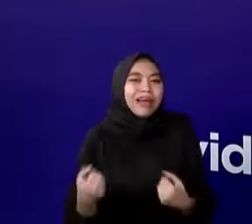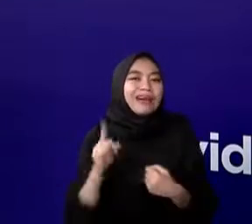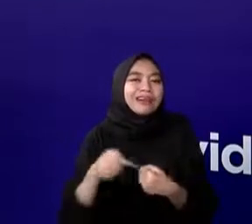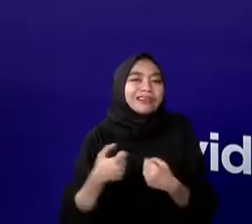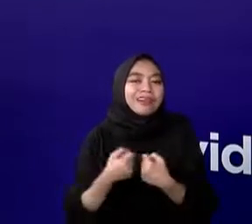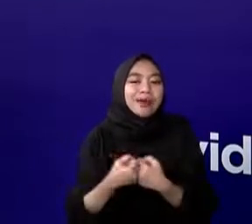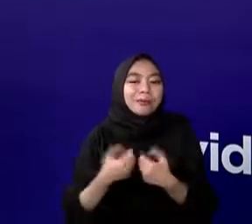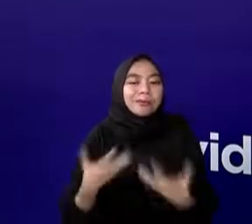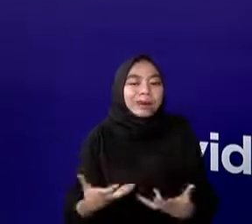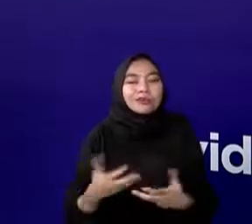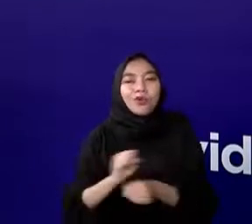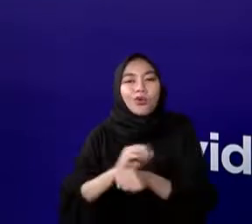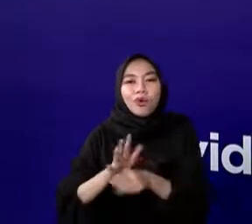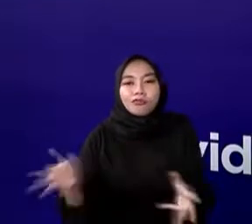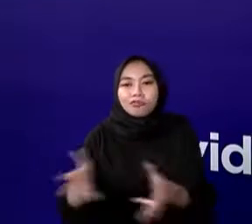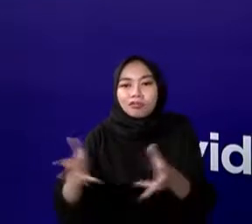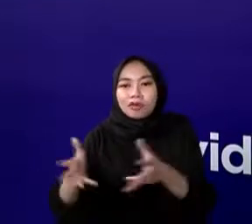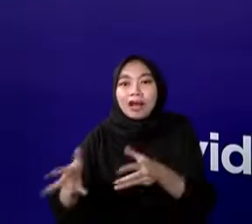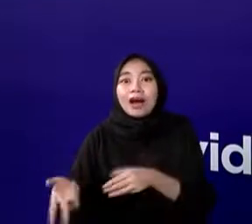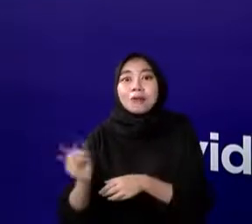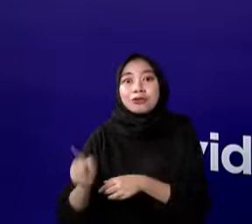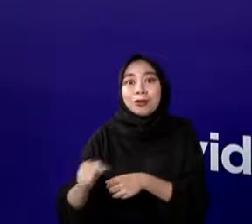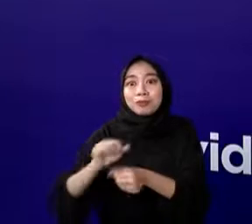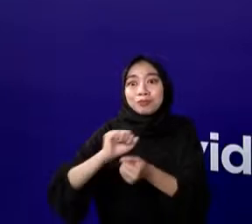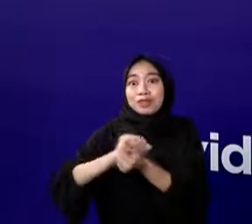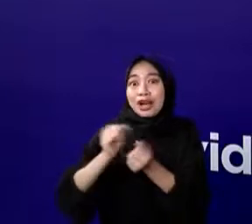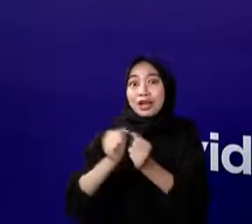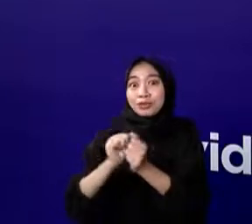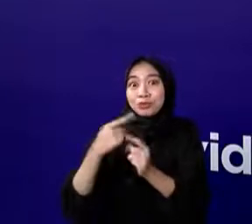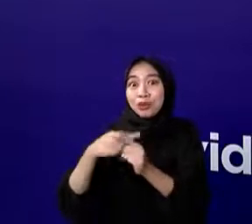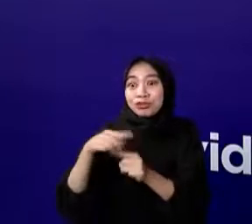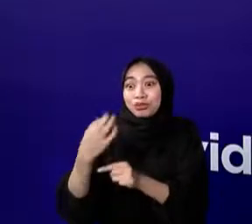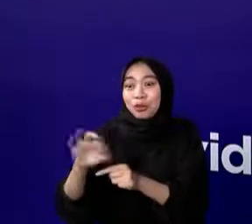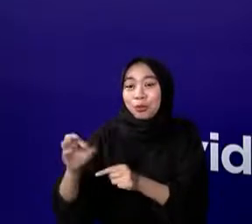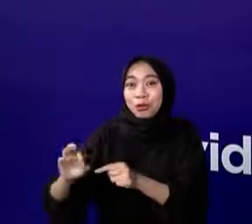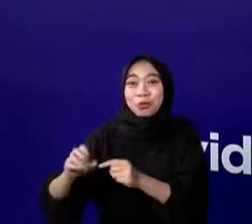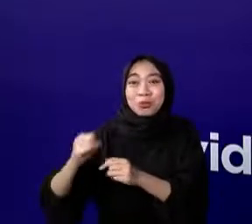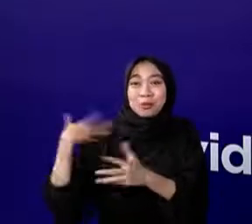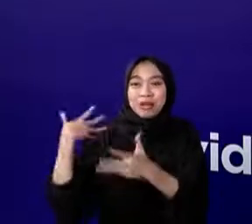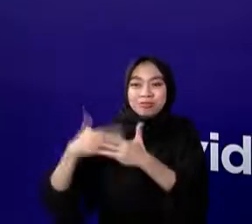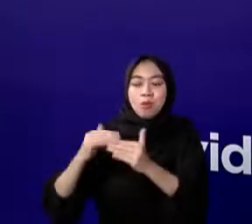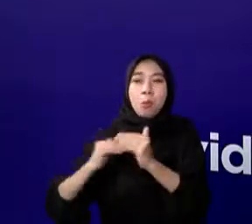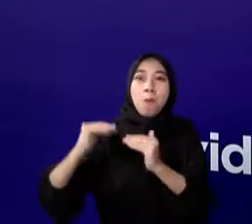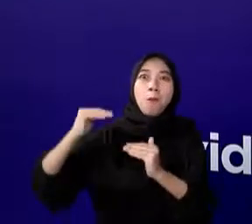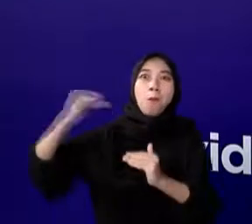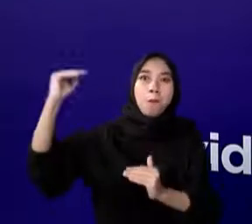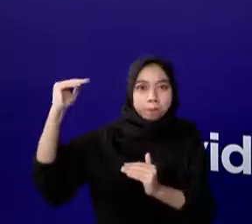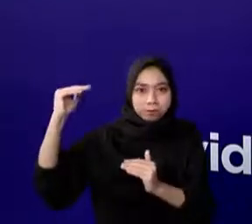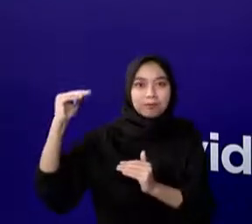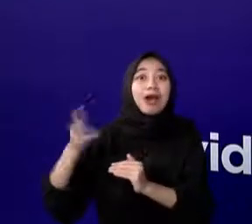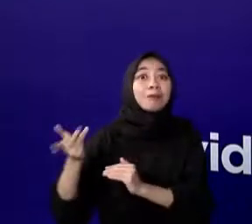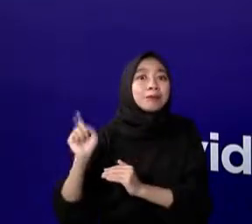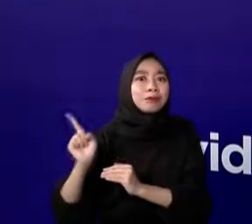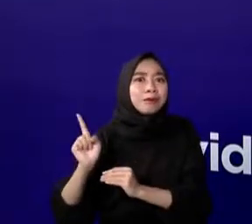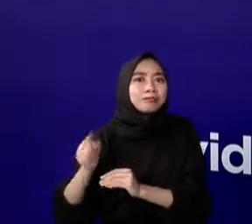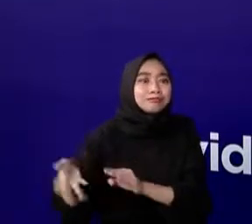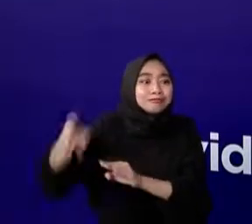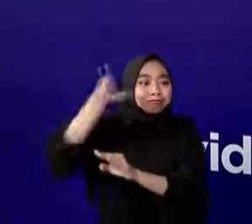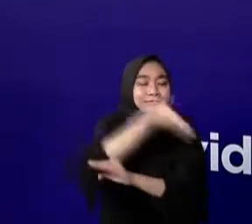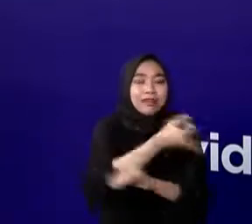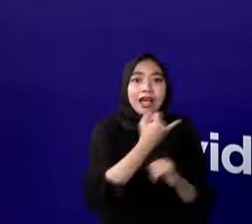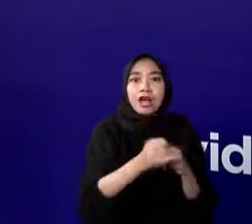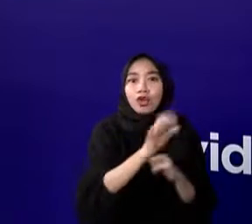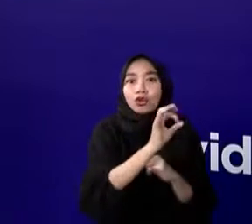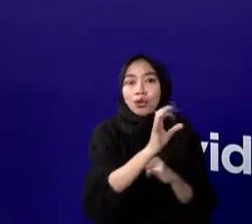COVID-19, yaitu melonjaknya kasus terkonfirmasi positif selama beberapa hari terakhir. Dampak libur panjang pada akhir